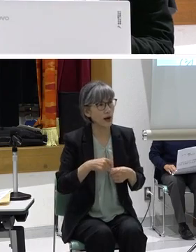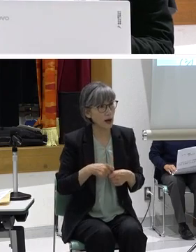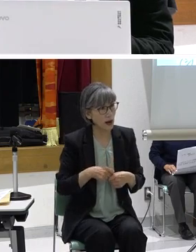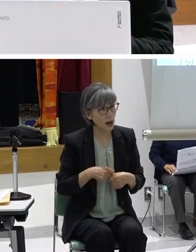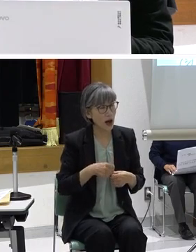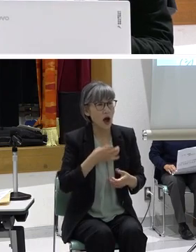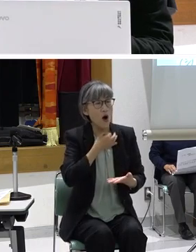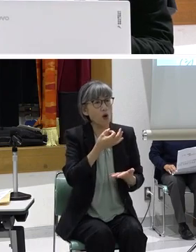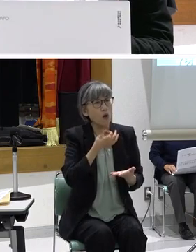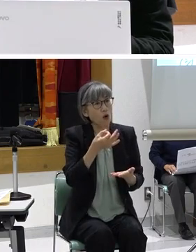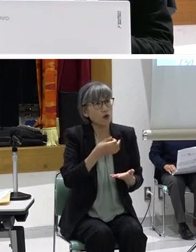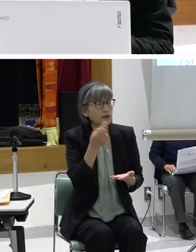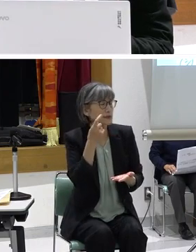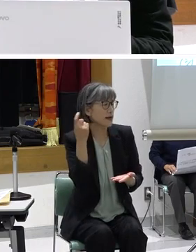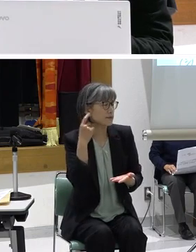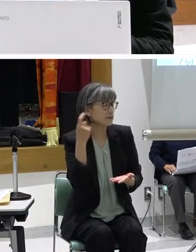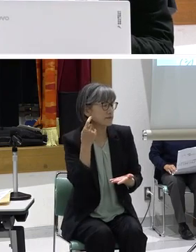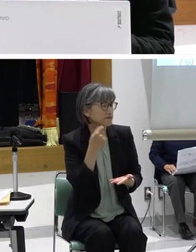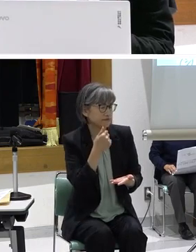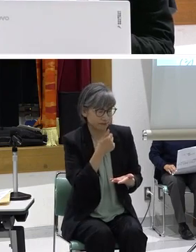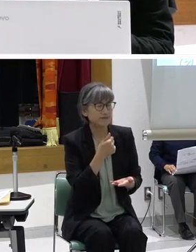音声案内であったりとかね。